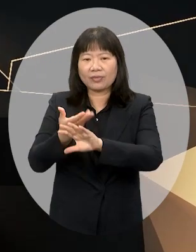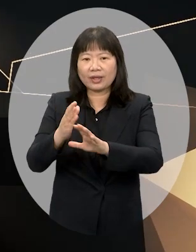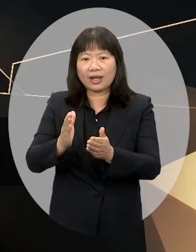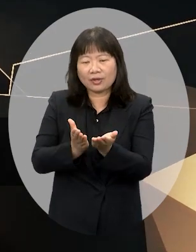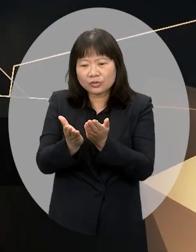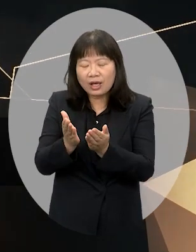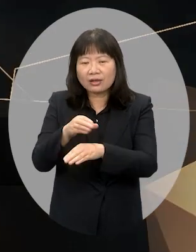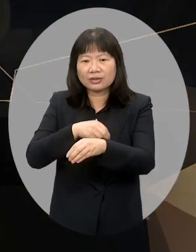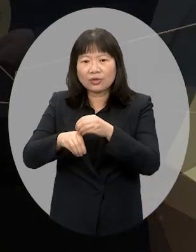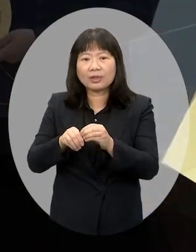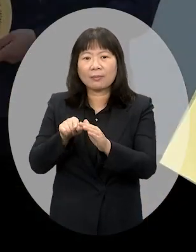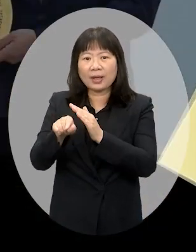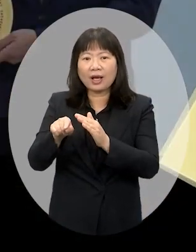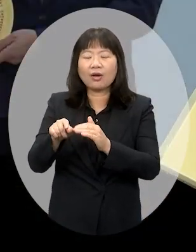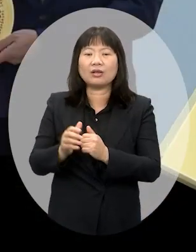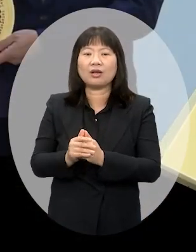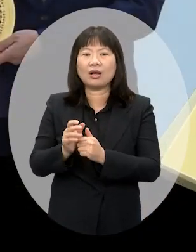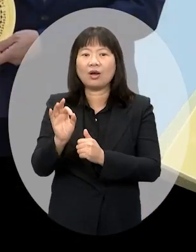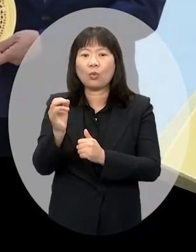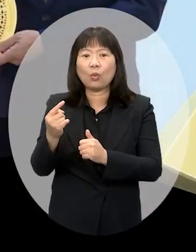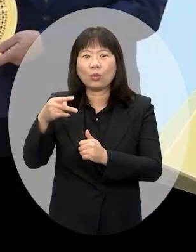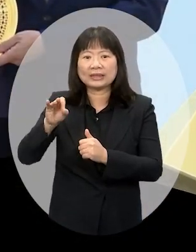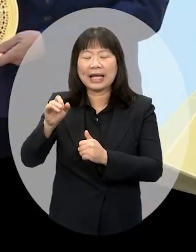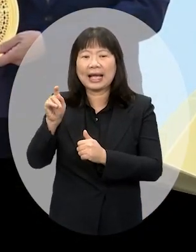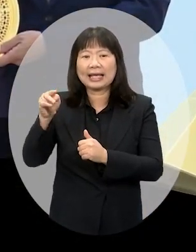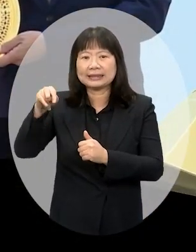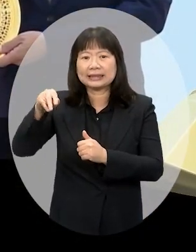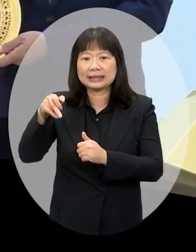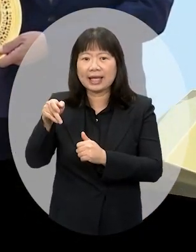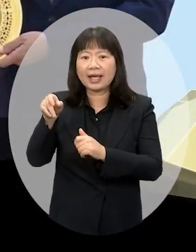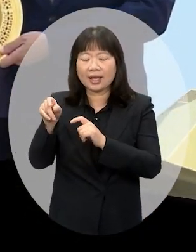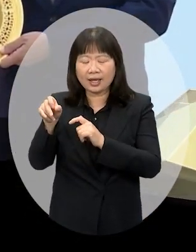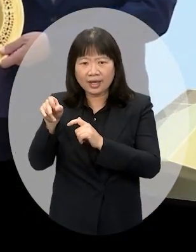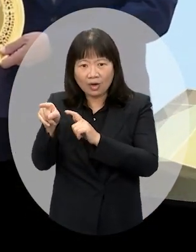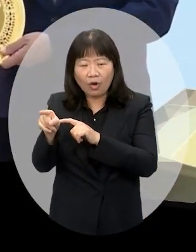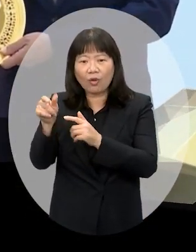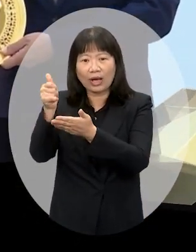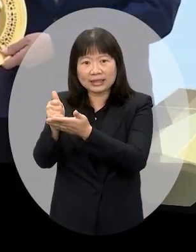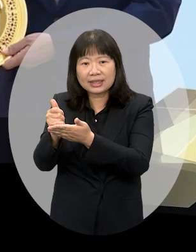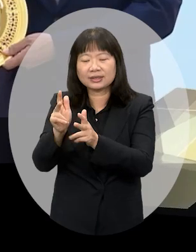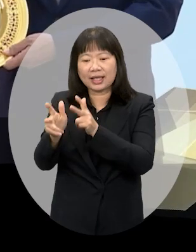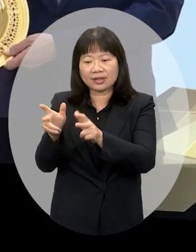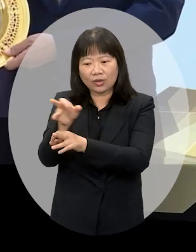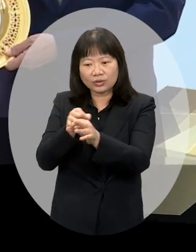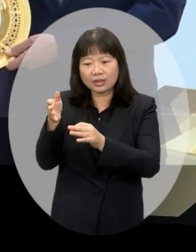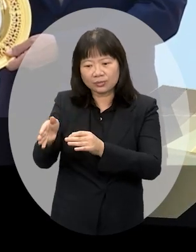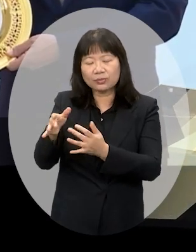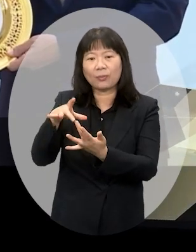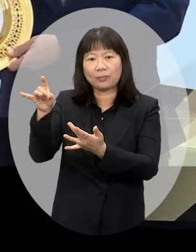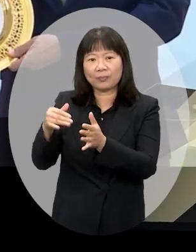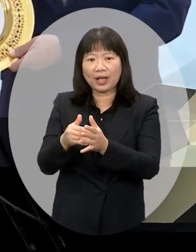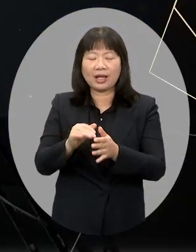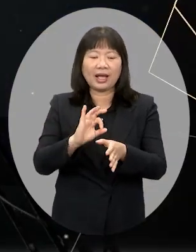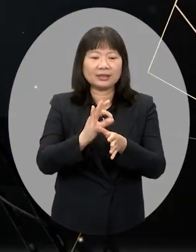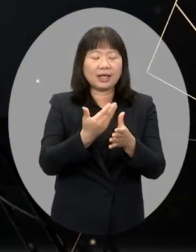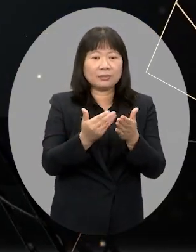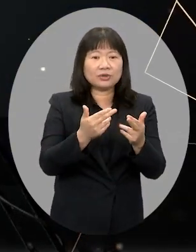창출과 해외 수출에 적극적으로 나선 주식회사 오상헬스케어 이동현 회장이 산업경제 부문을